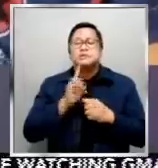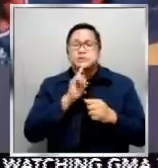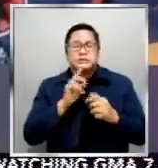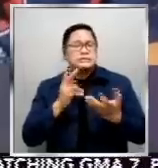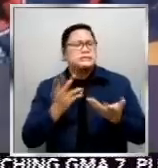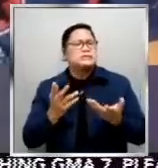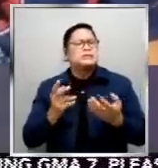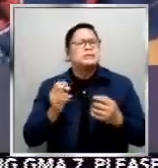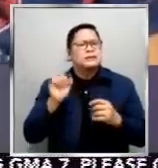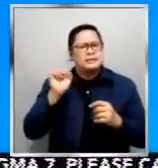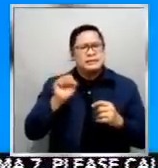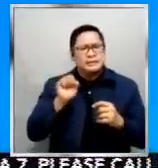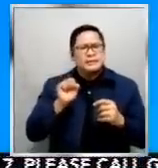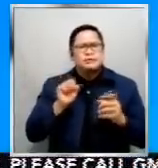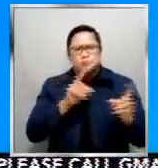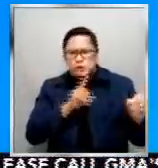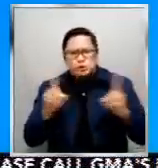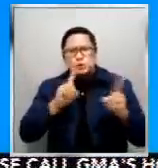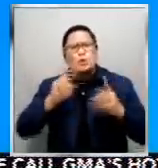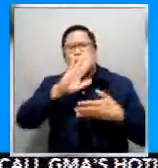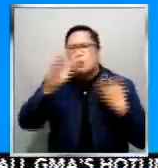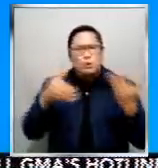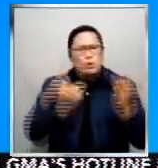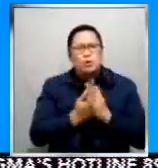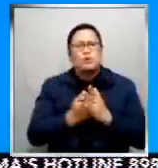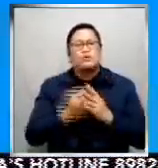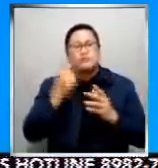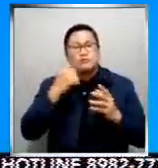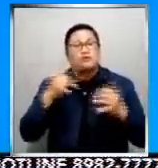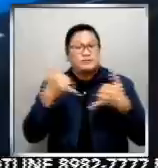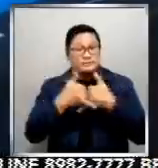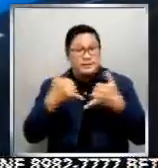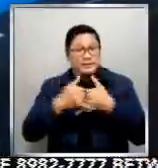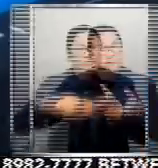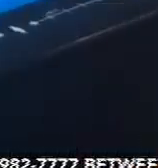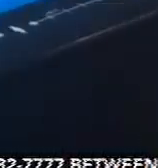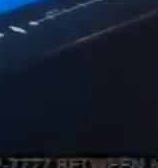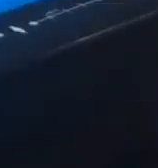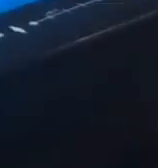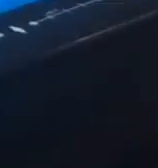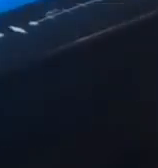bilyar. Chino Trinidad Akaduto, 24 Oras.